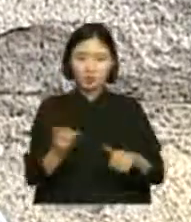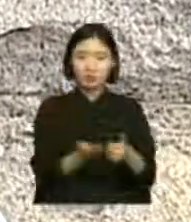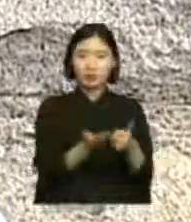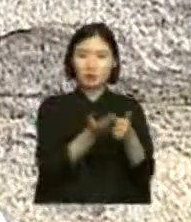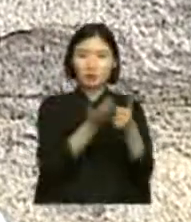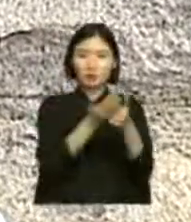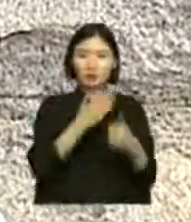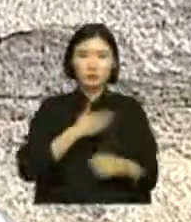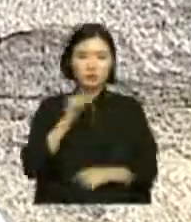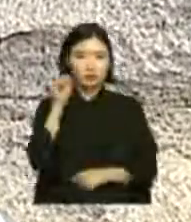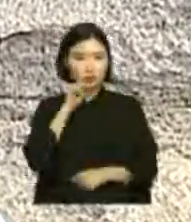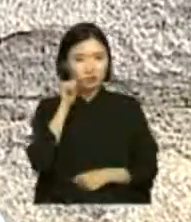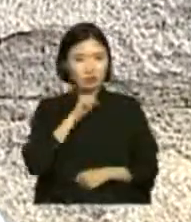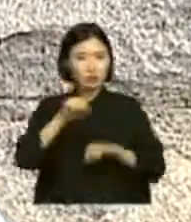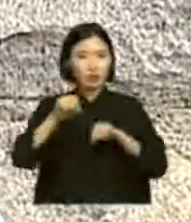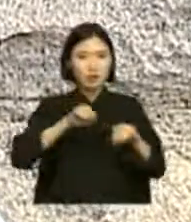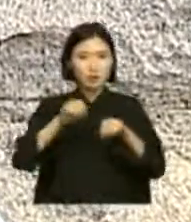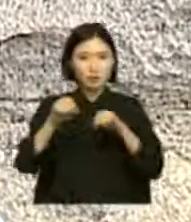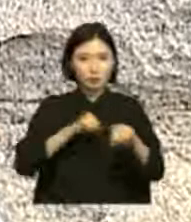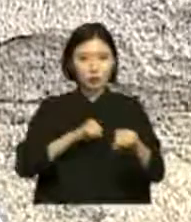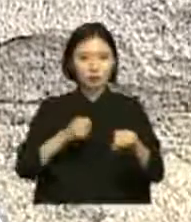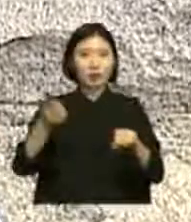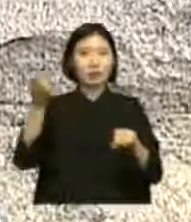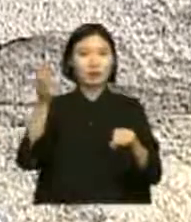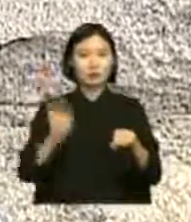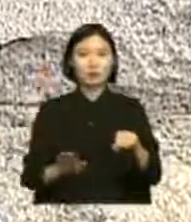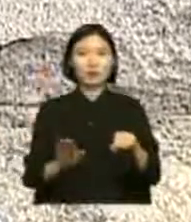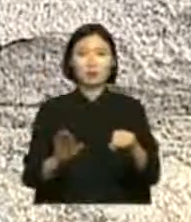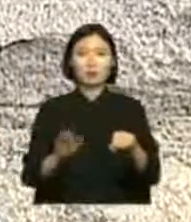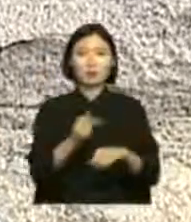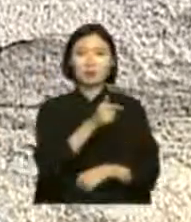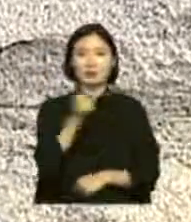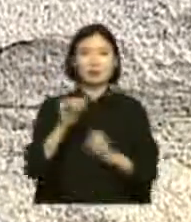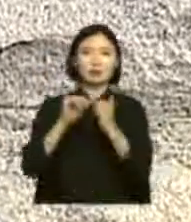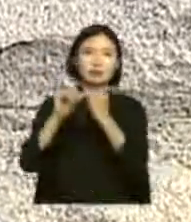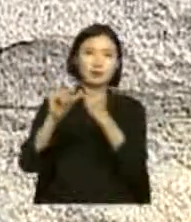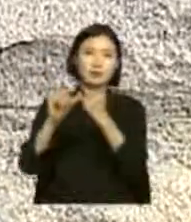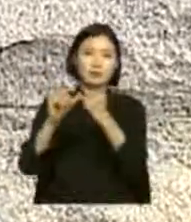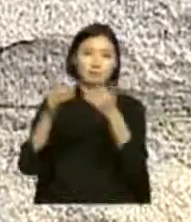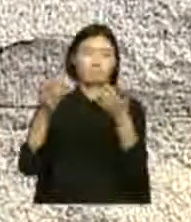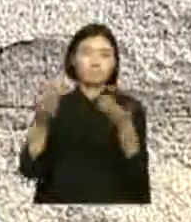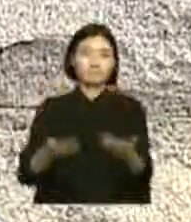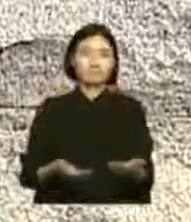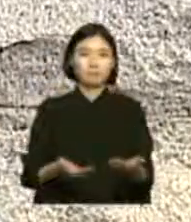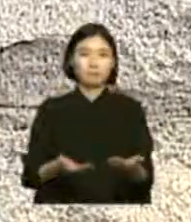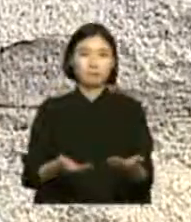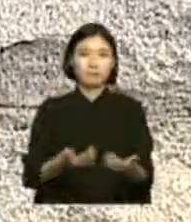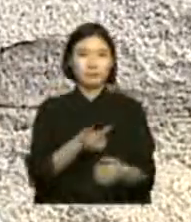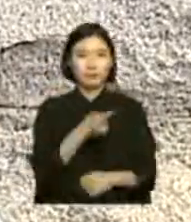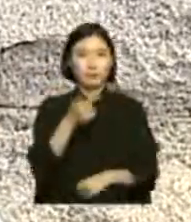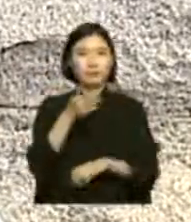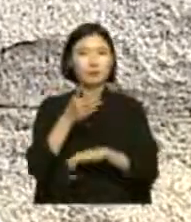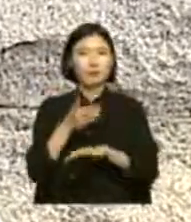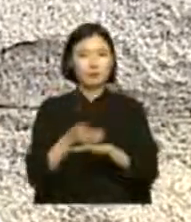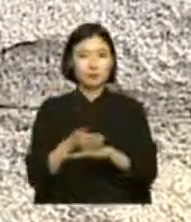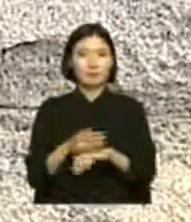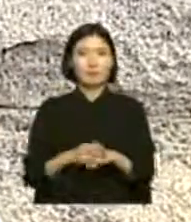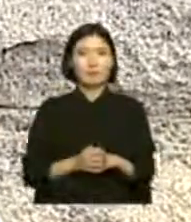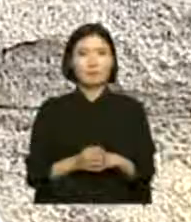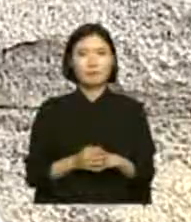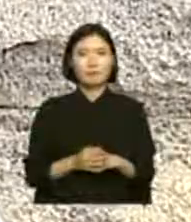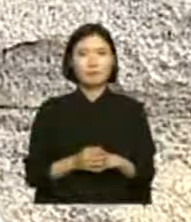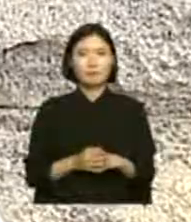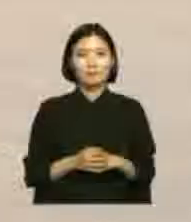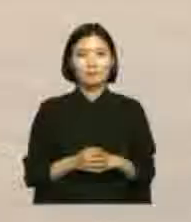제 취미활동 한 것뿐인데 이렇게 큰 상을 저를 주셔서 못하고 말씀드릴 수 없습니다.